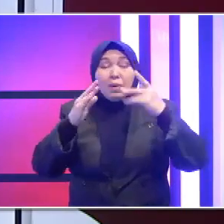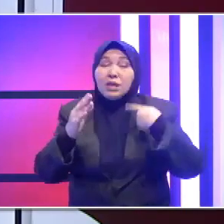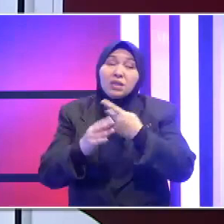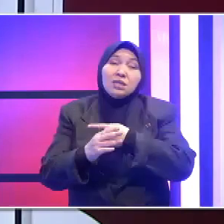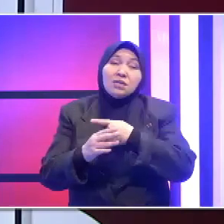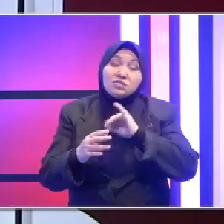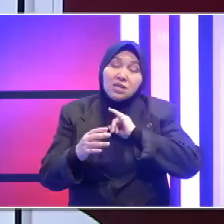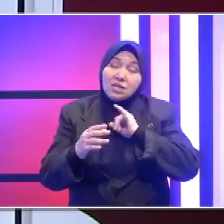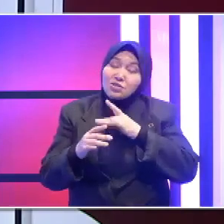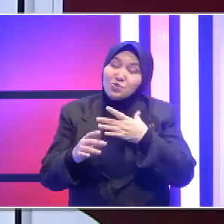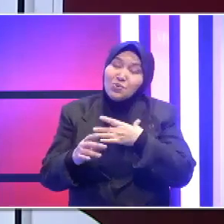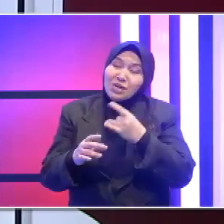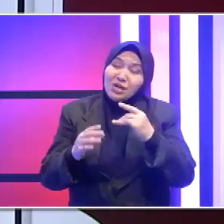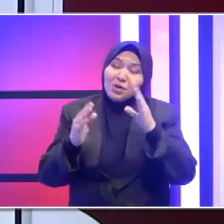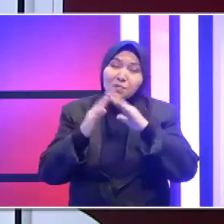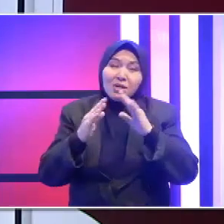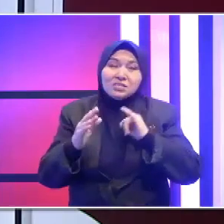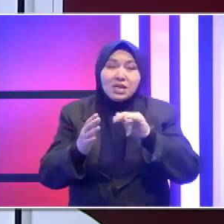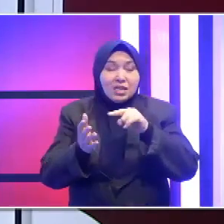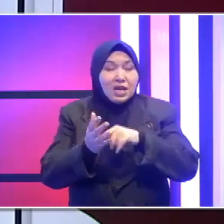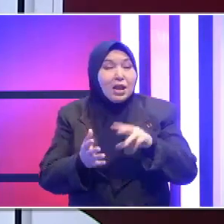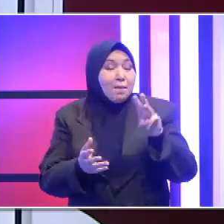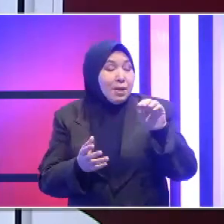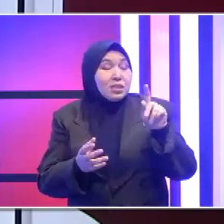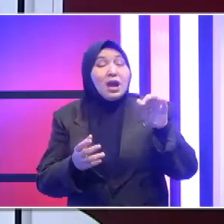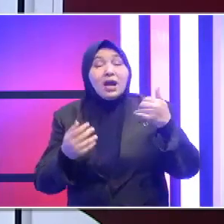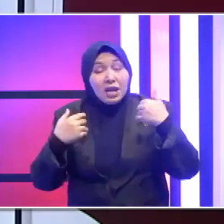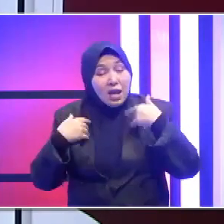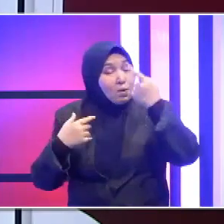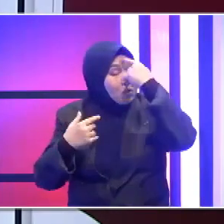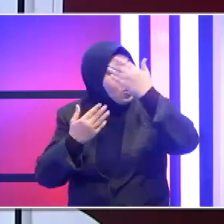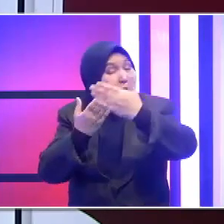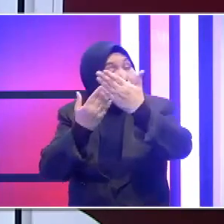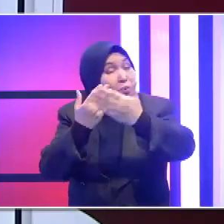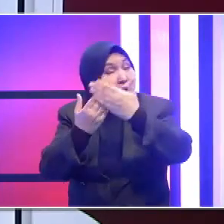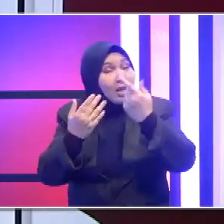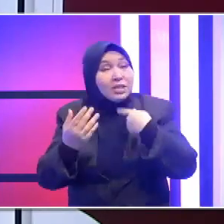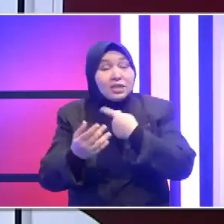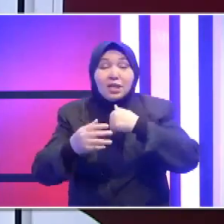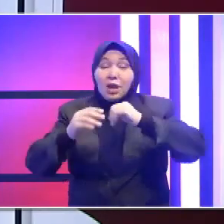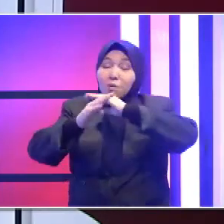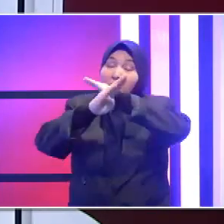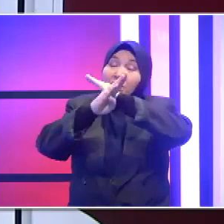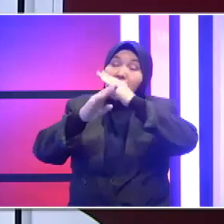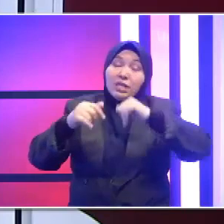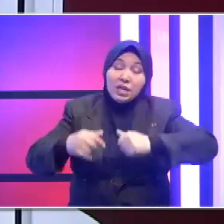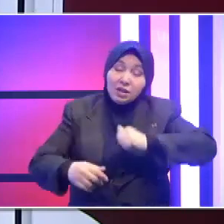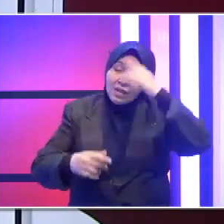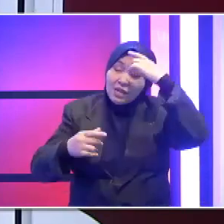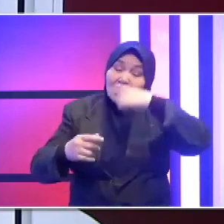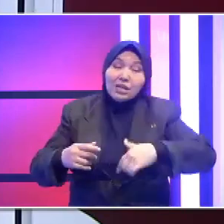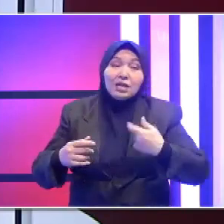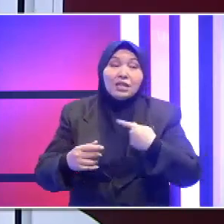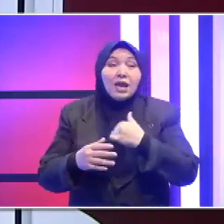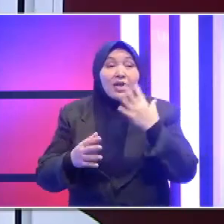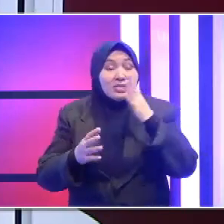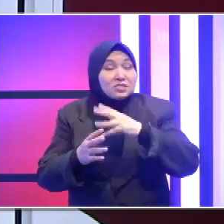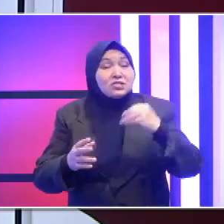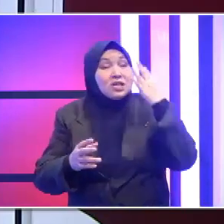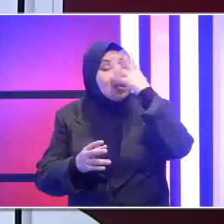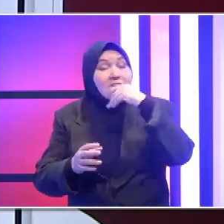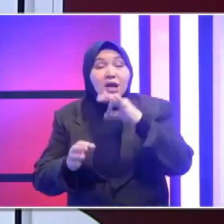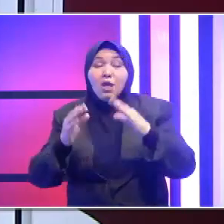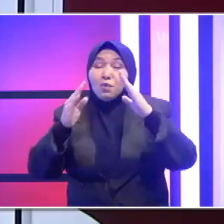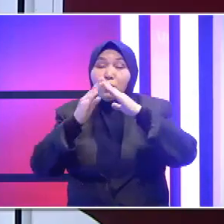gitu risain memang suka Ia adalah mata dia memang adalah untuk memudahkan Regita lindung jadi kita dan juga dia jadi cantik lah kalau gitu